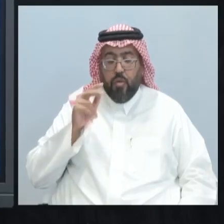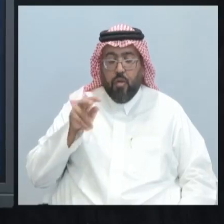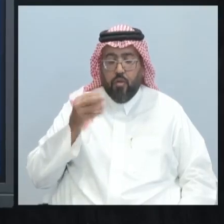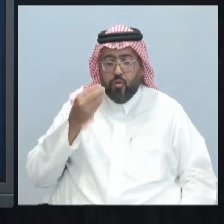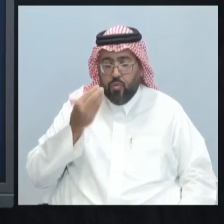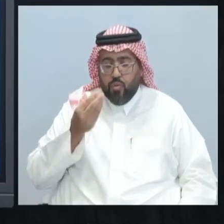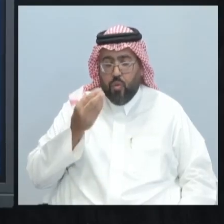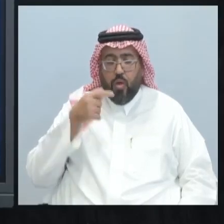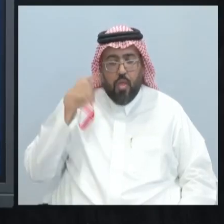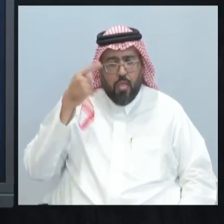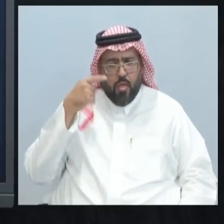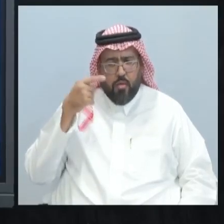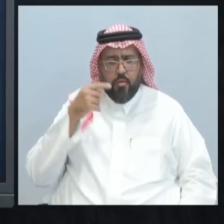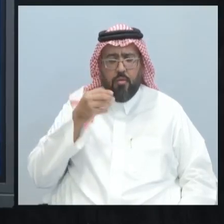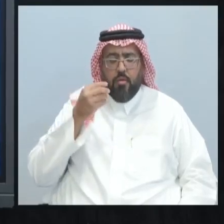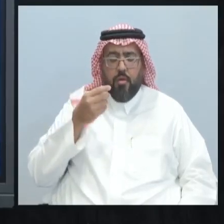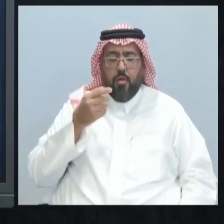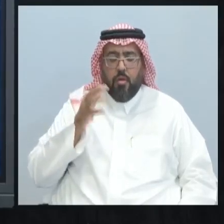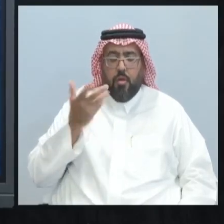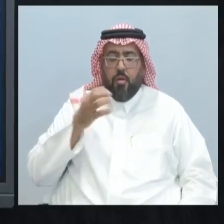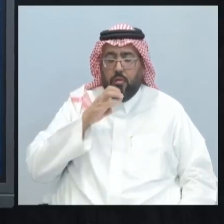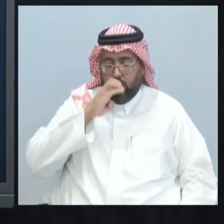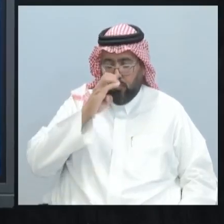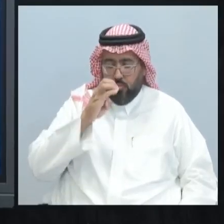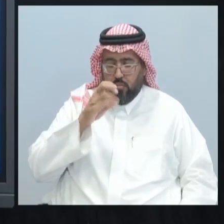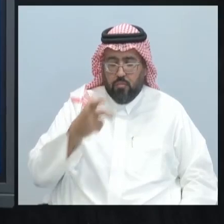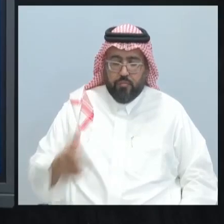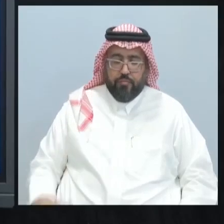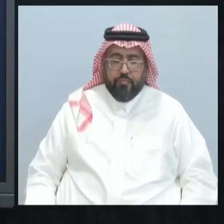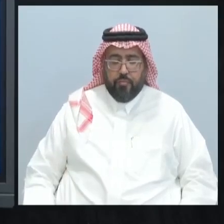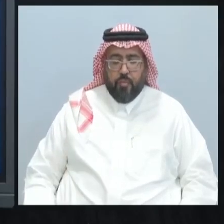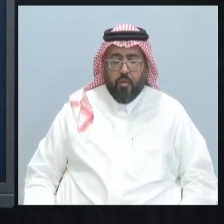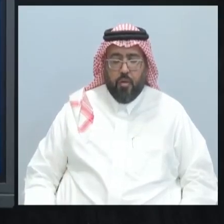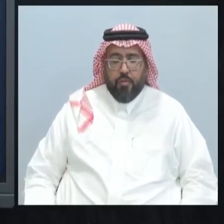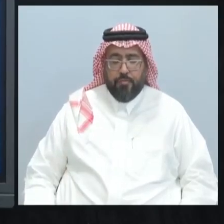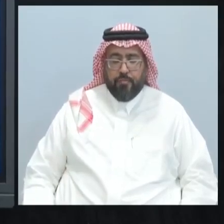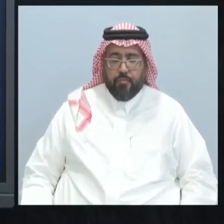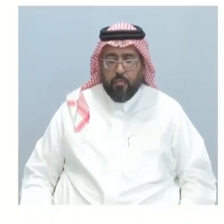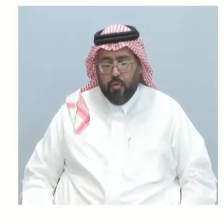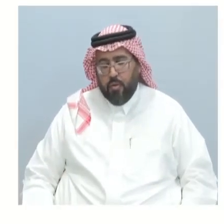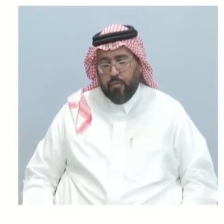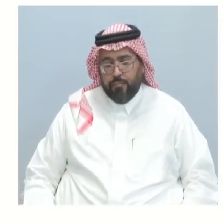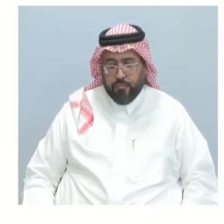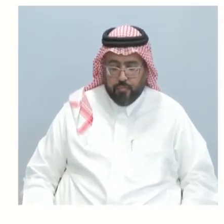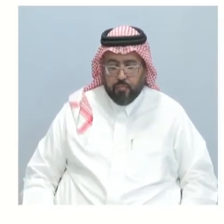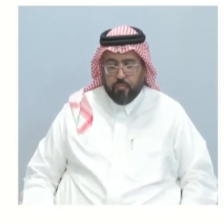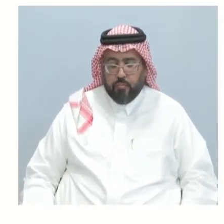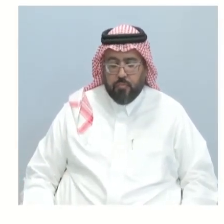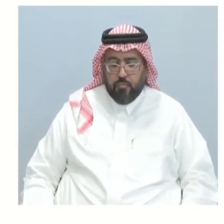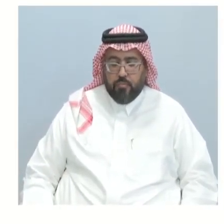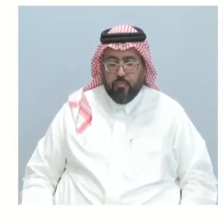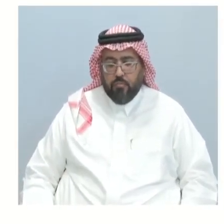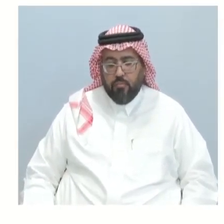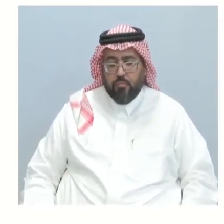تجيبوا جيد ممتاز احسنتم ابنائي هو كما قلتم باذن الله